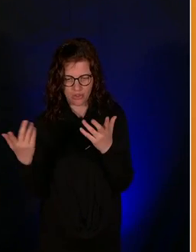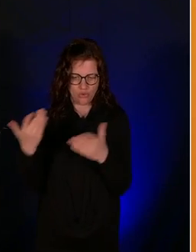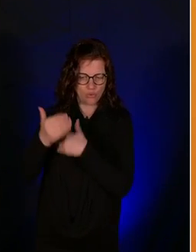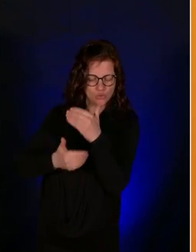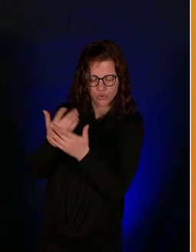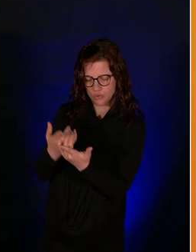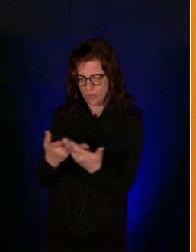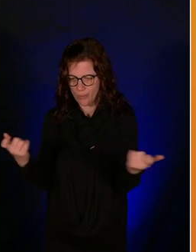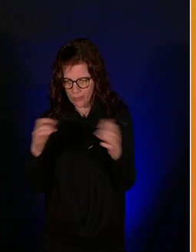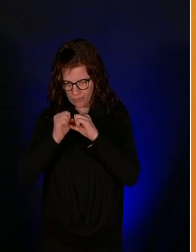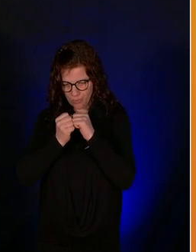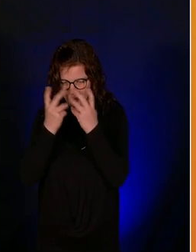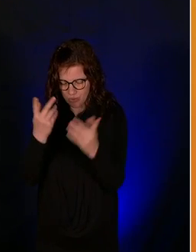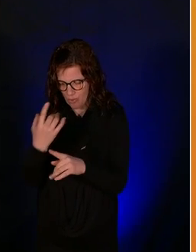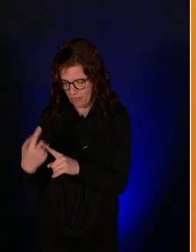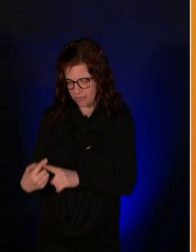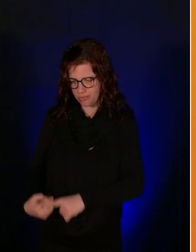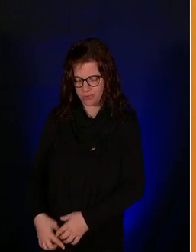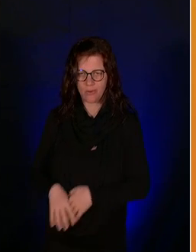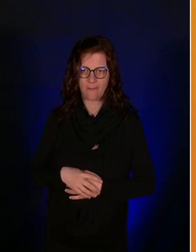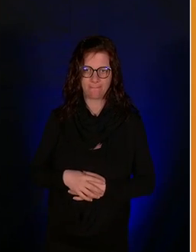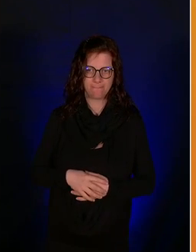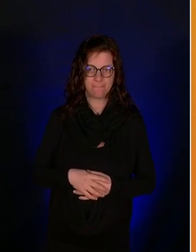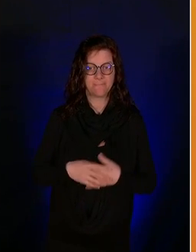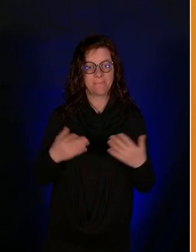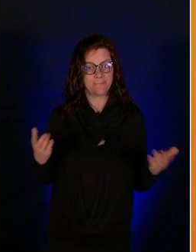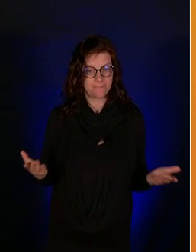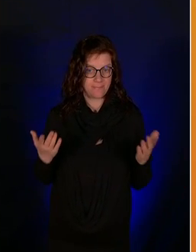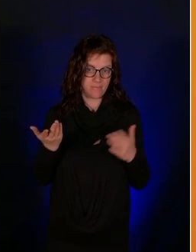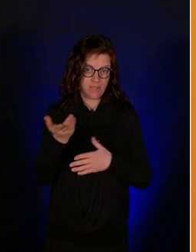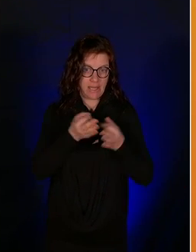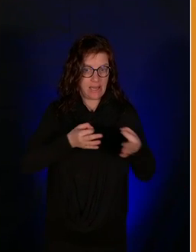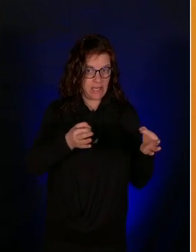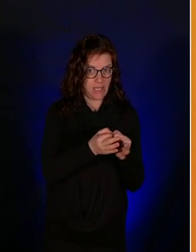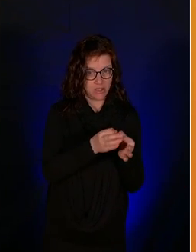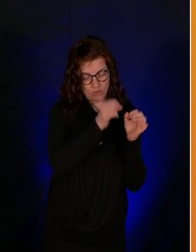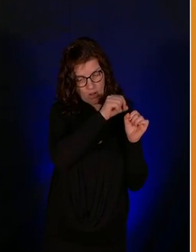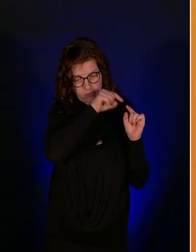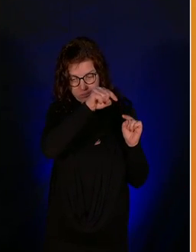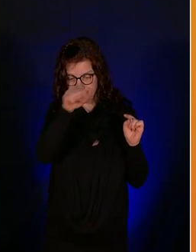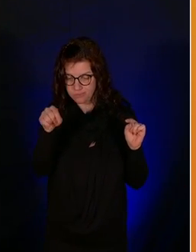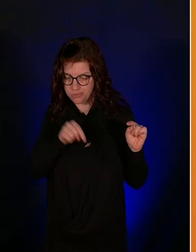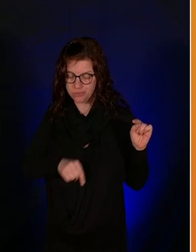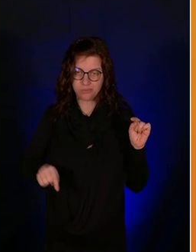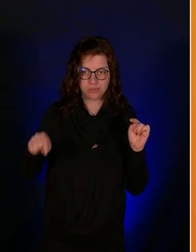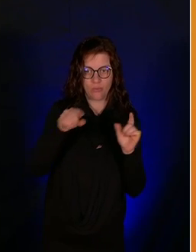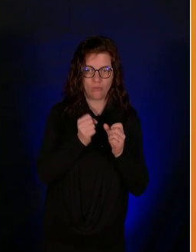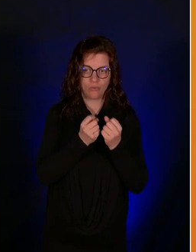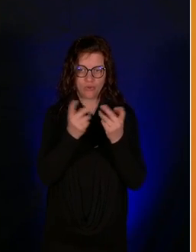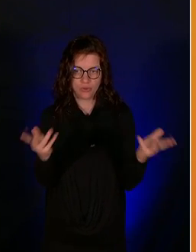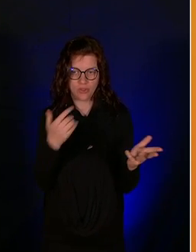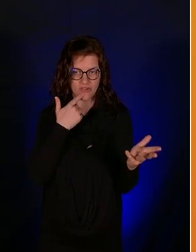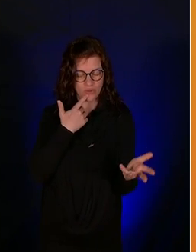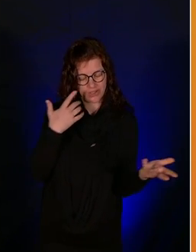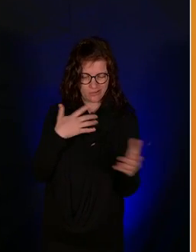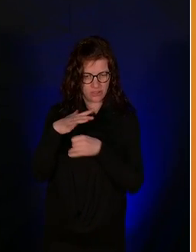construction. Déclinée dans chaque territoire où la répression des milices de Darmanin est